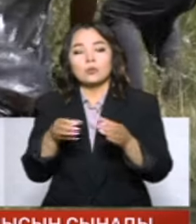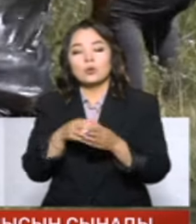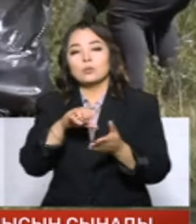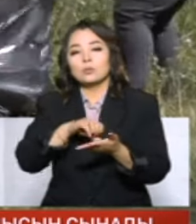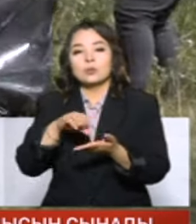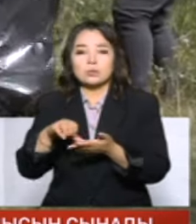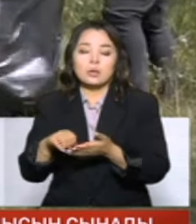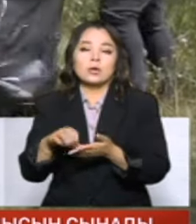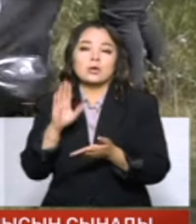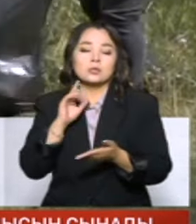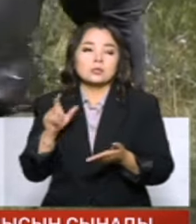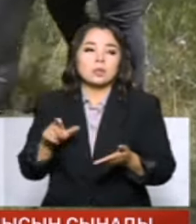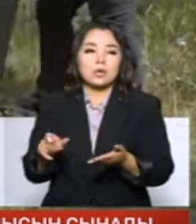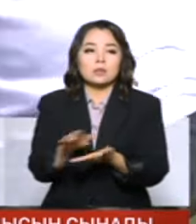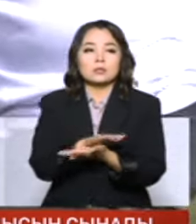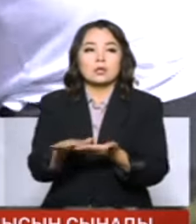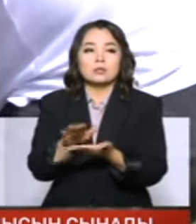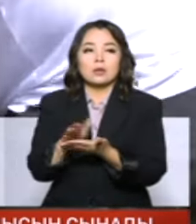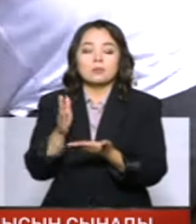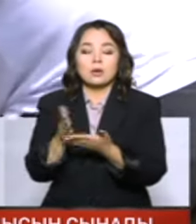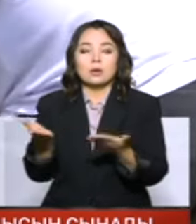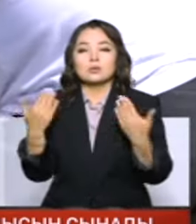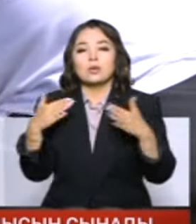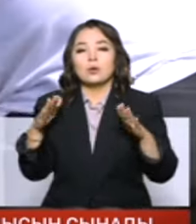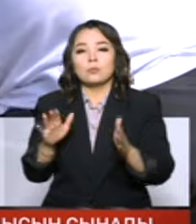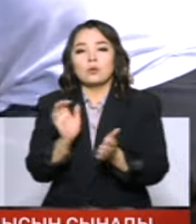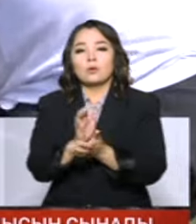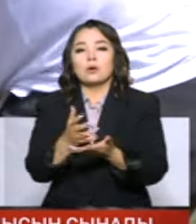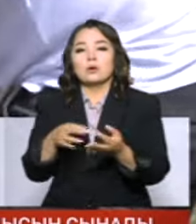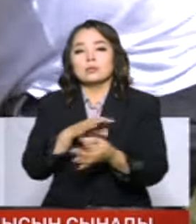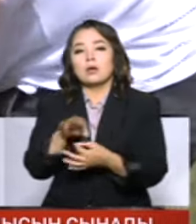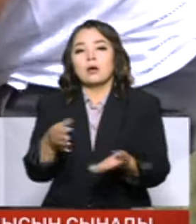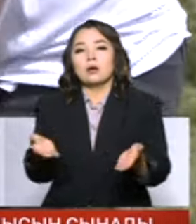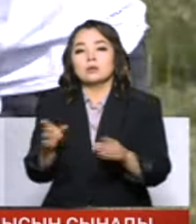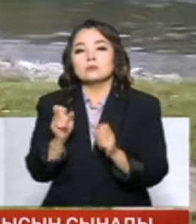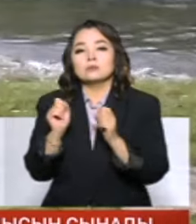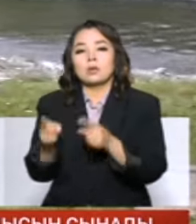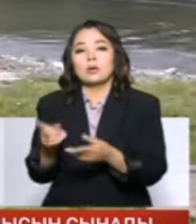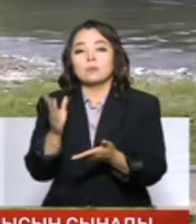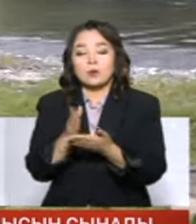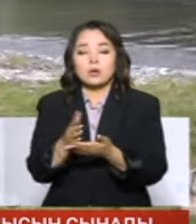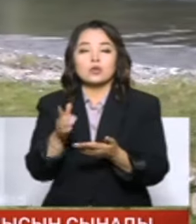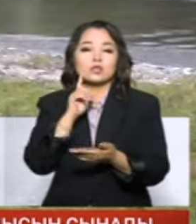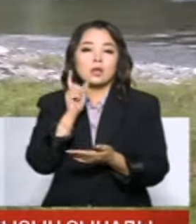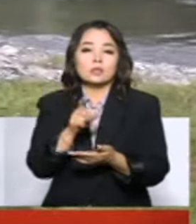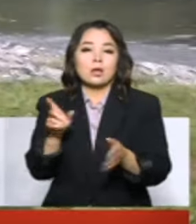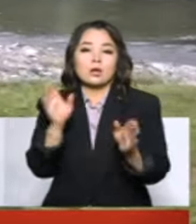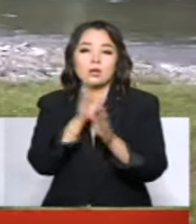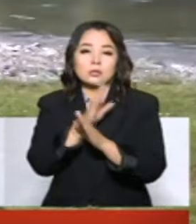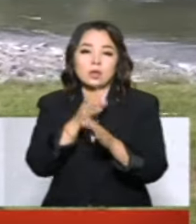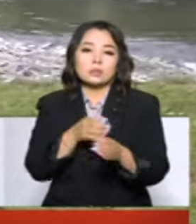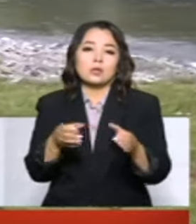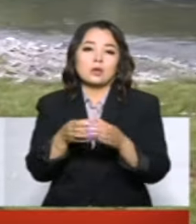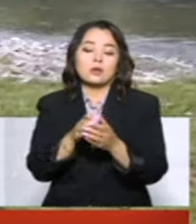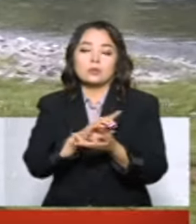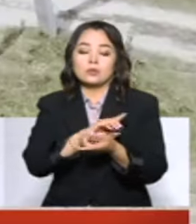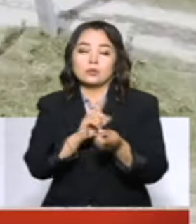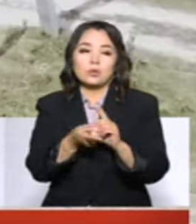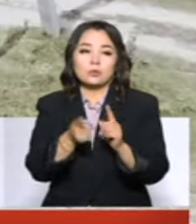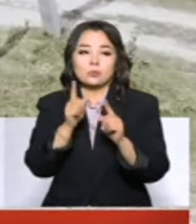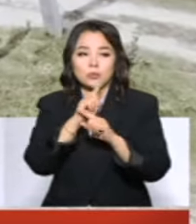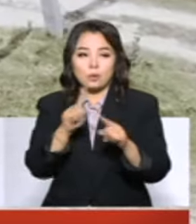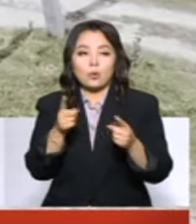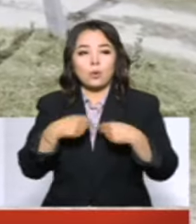аса өзен жағасын тазартты. Өзенді бойлай демалатындар қоқыс қалдықтарын бейберекет тастай берген. Жастар экологиялық сана түзелмей, қоғамдық